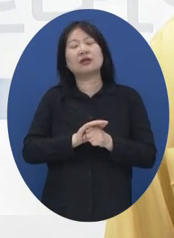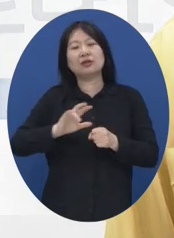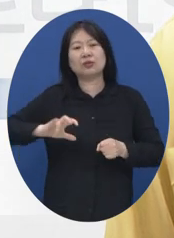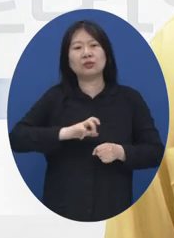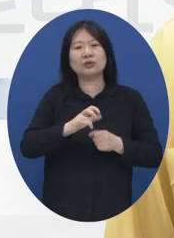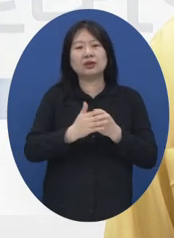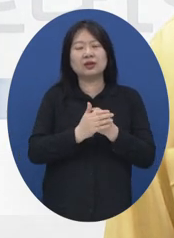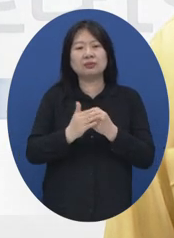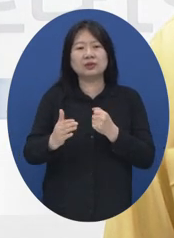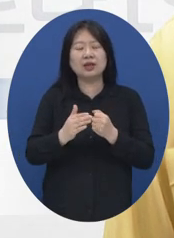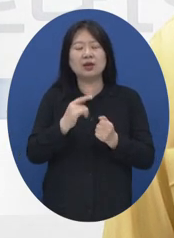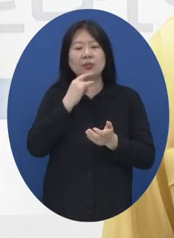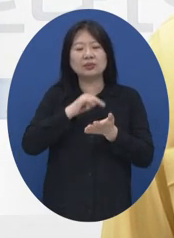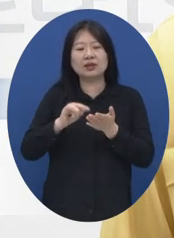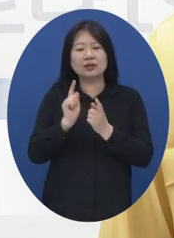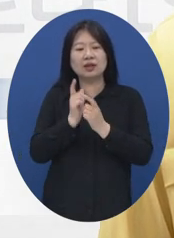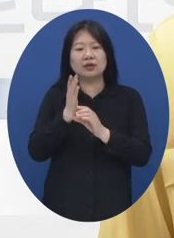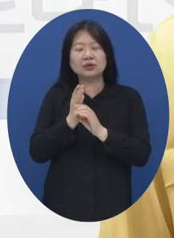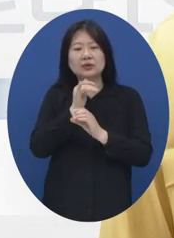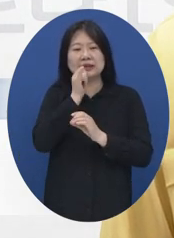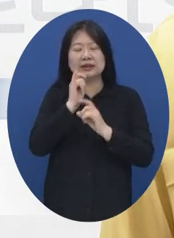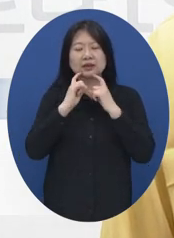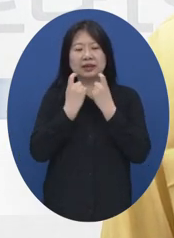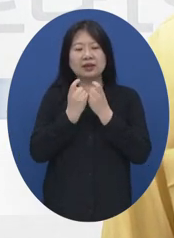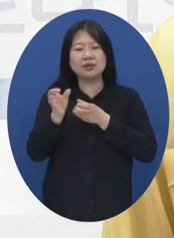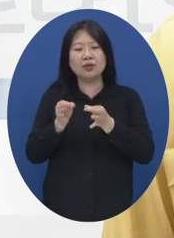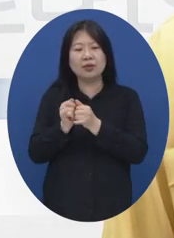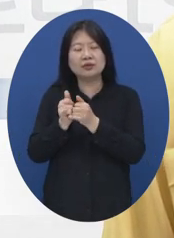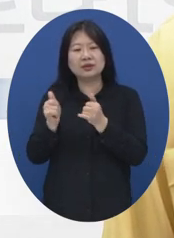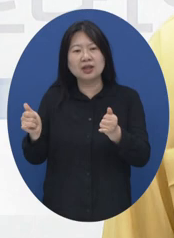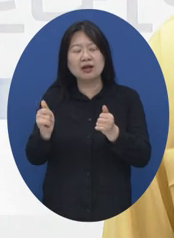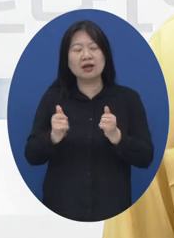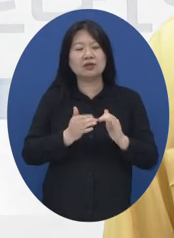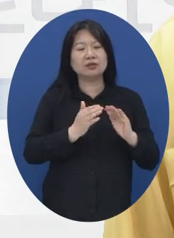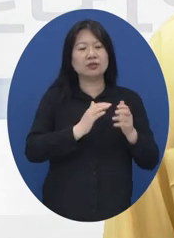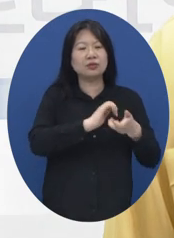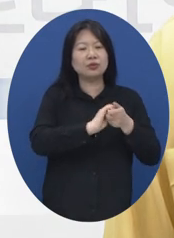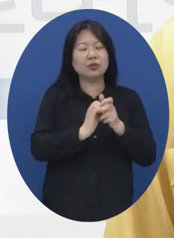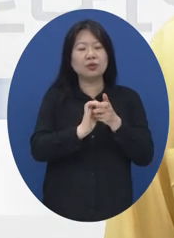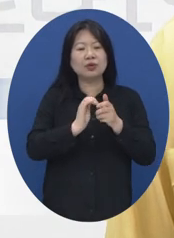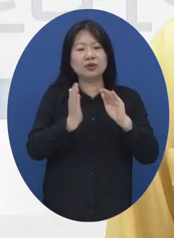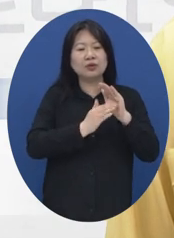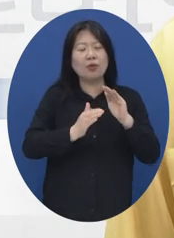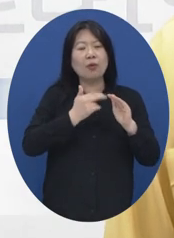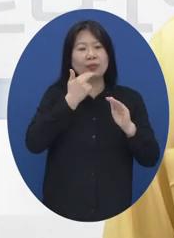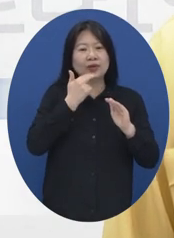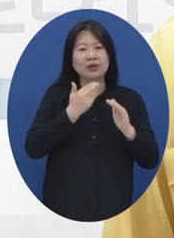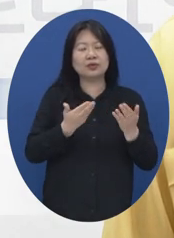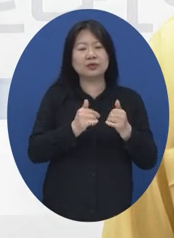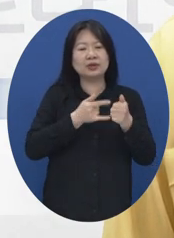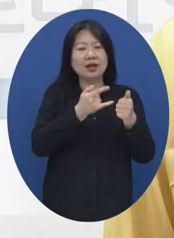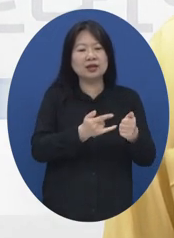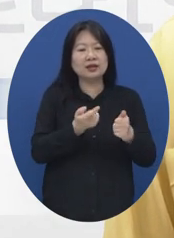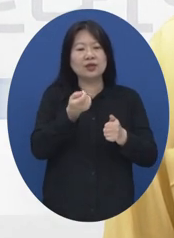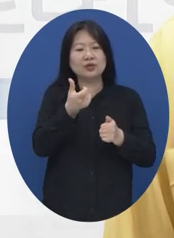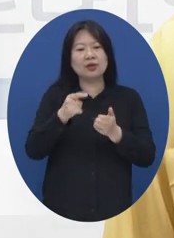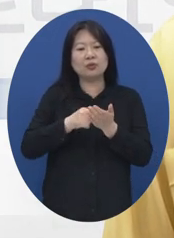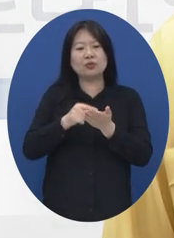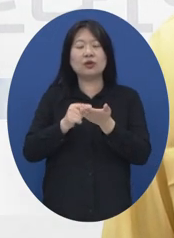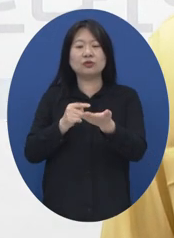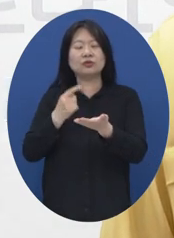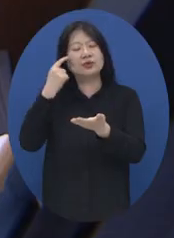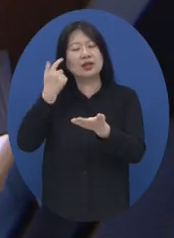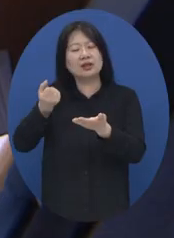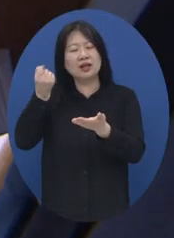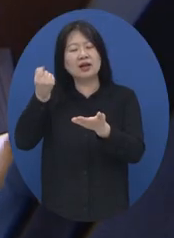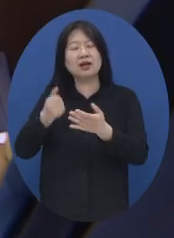입고 있는 자영업자 또는 비정규 노동자 여러분들에게 최소한의 보상을